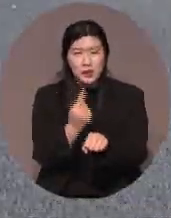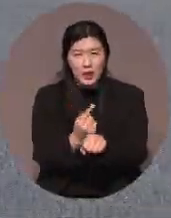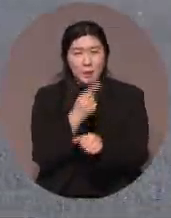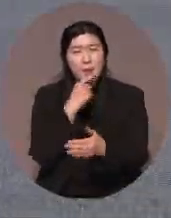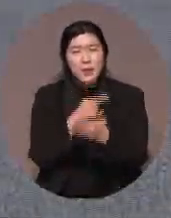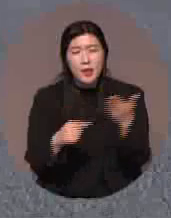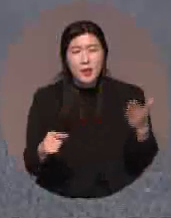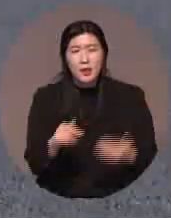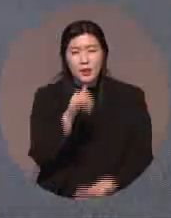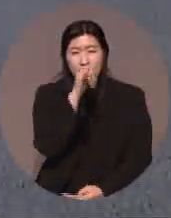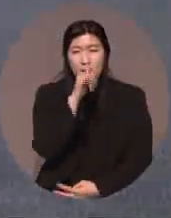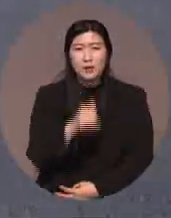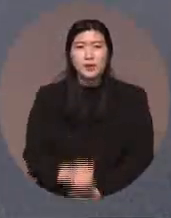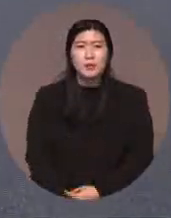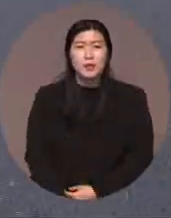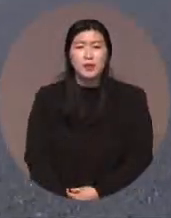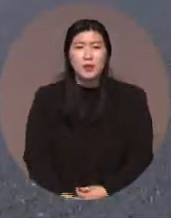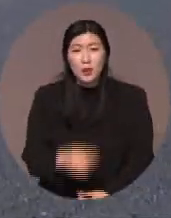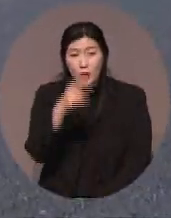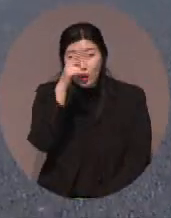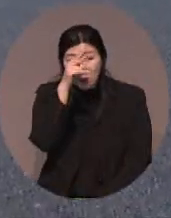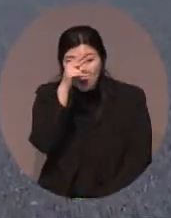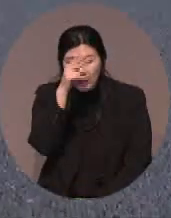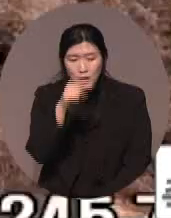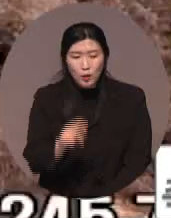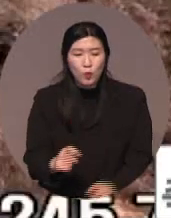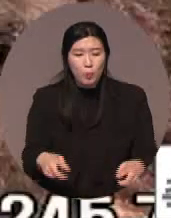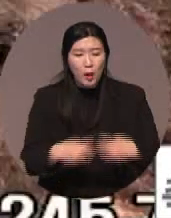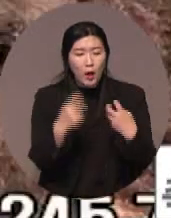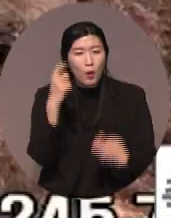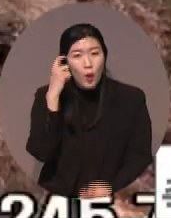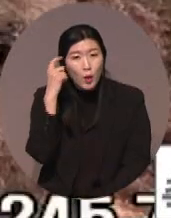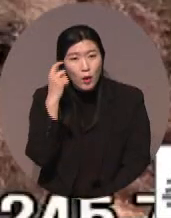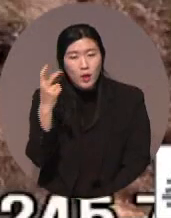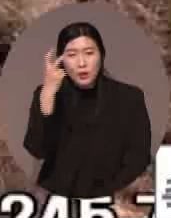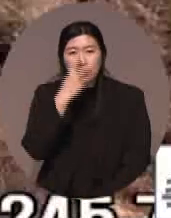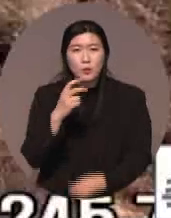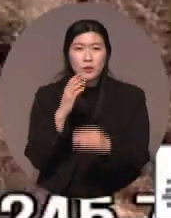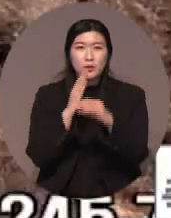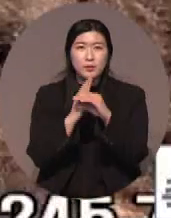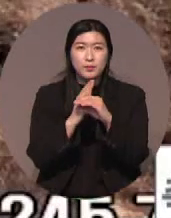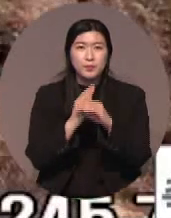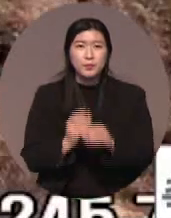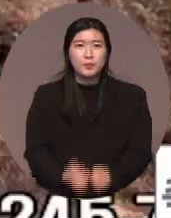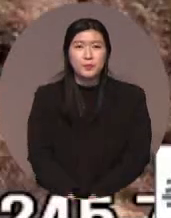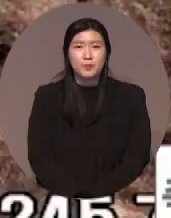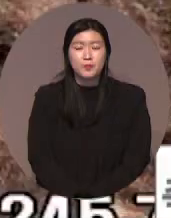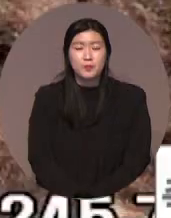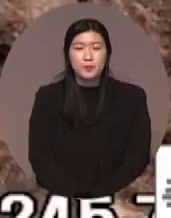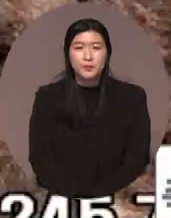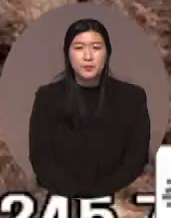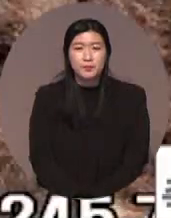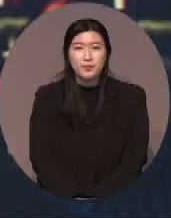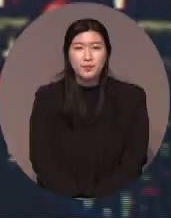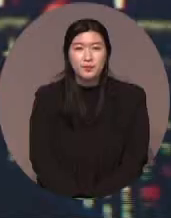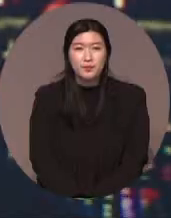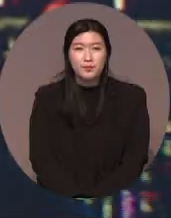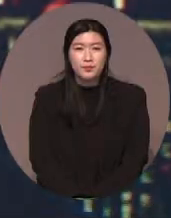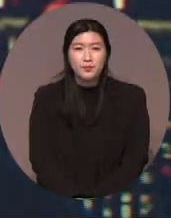가량 전면 중단됐으며 경찰은 CCTV 등을 토대로 자세한 사고 경위를 조사하고 있습니다